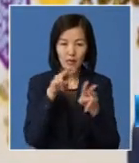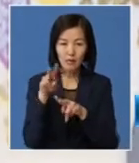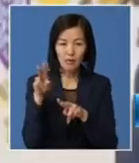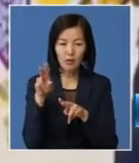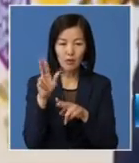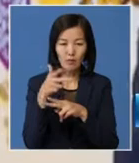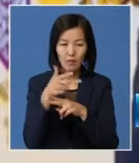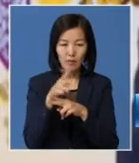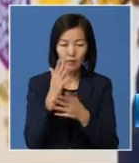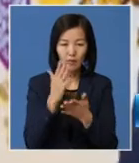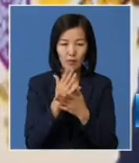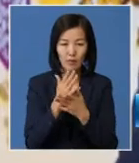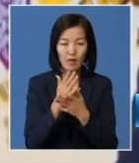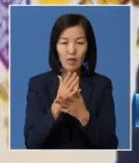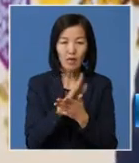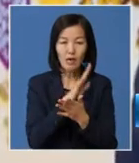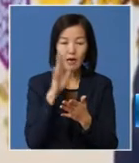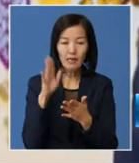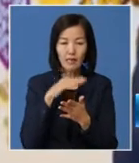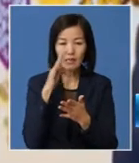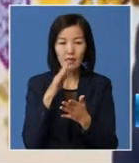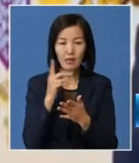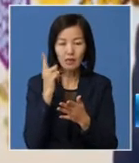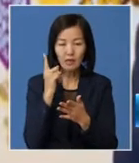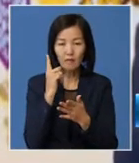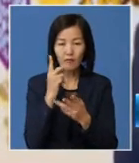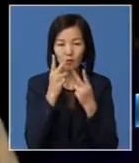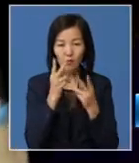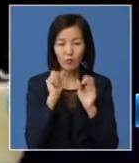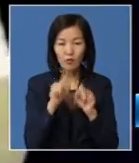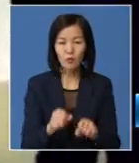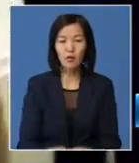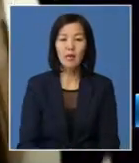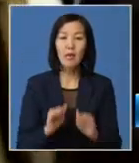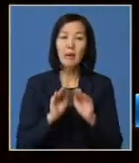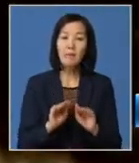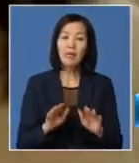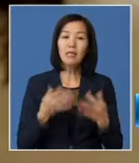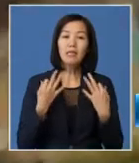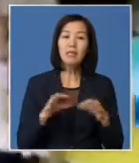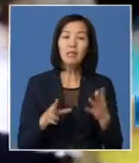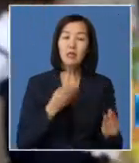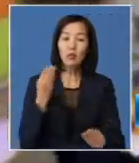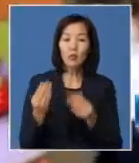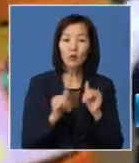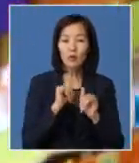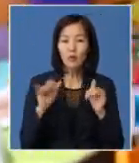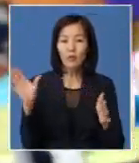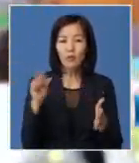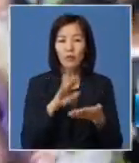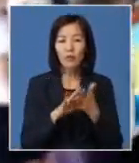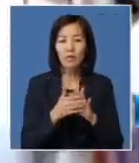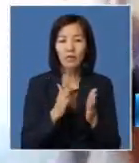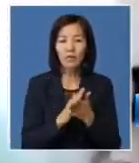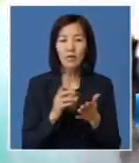қамталған. Ата-аналары сотовый телефоннан көре алады. Мұнда балалардың еркін ойнап, жетілуіне бар жағдай жасалған.